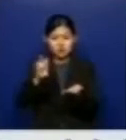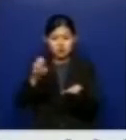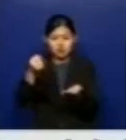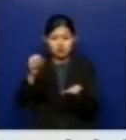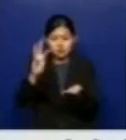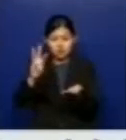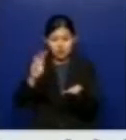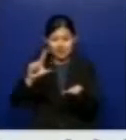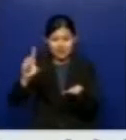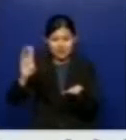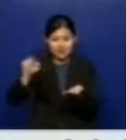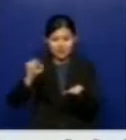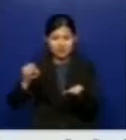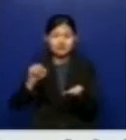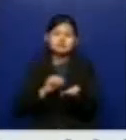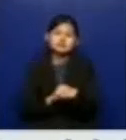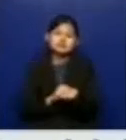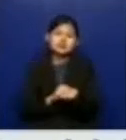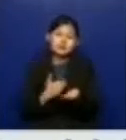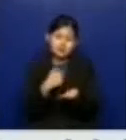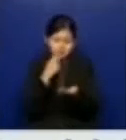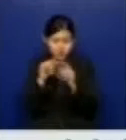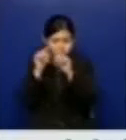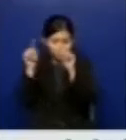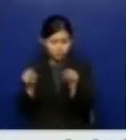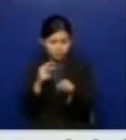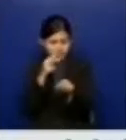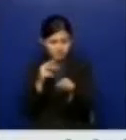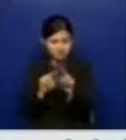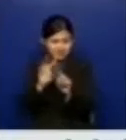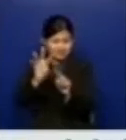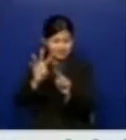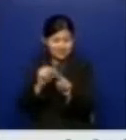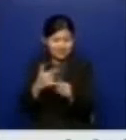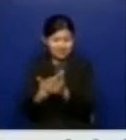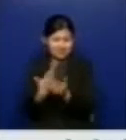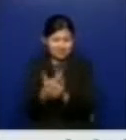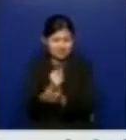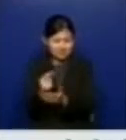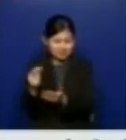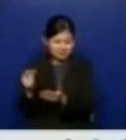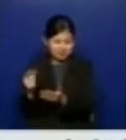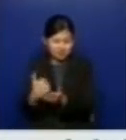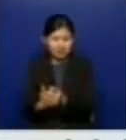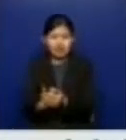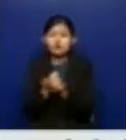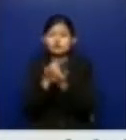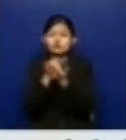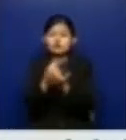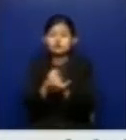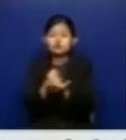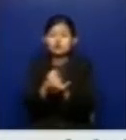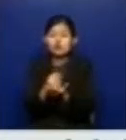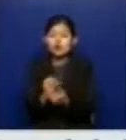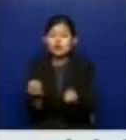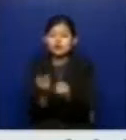614,616 ล้านบาทนั้นผมมาดูวงเล็บที่4ค่าใช้จ่ายบรรเทาแก้ปัญหาและเยียว